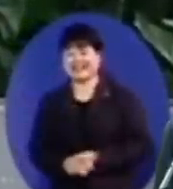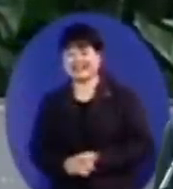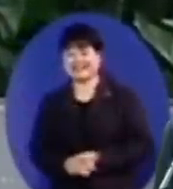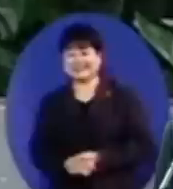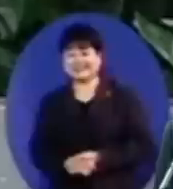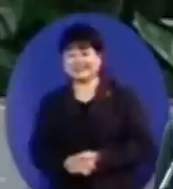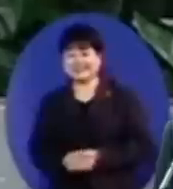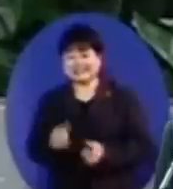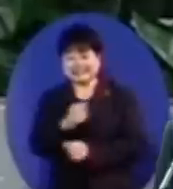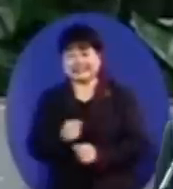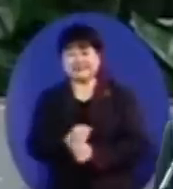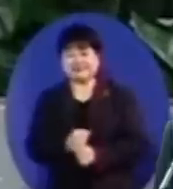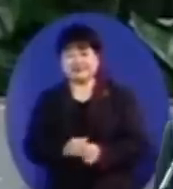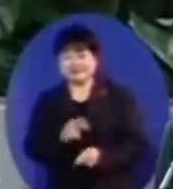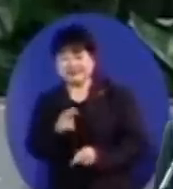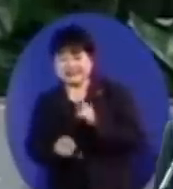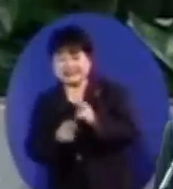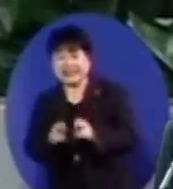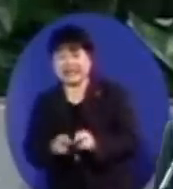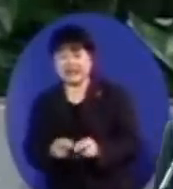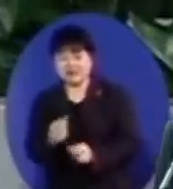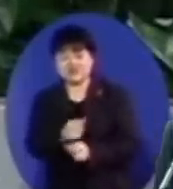화차에 여러 가지 화물을 싣고